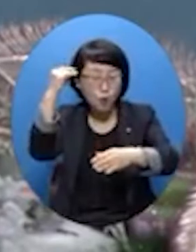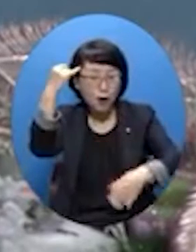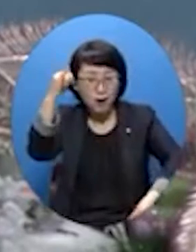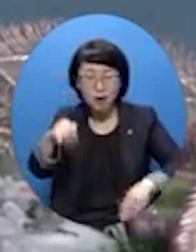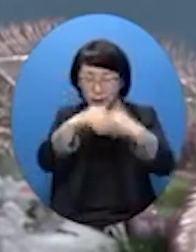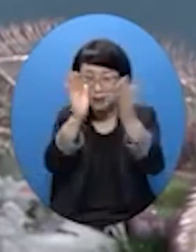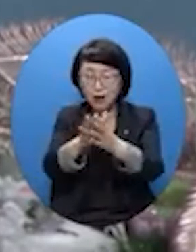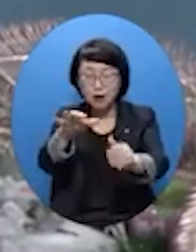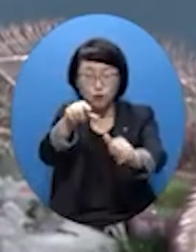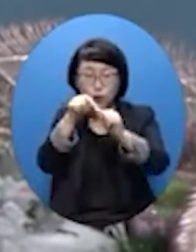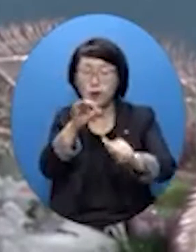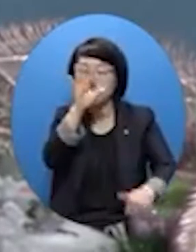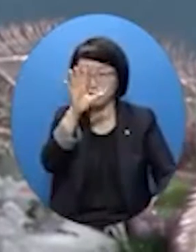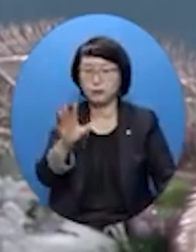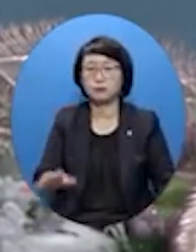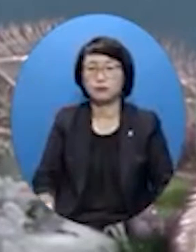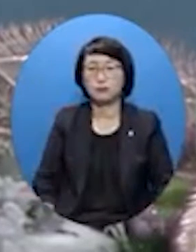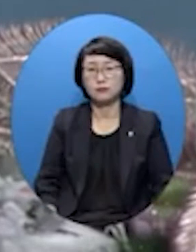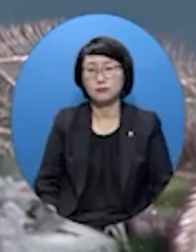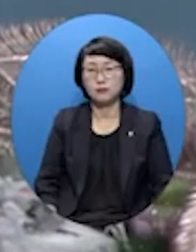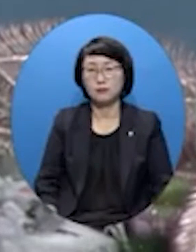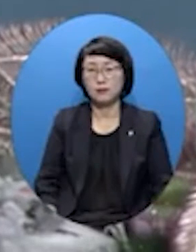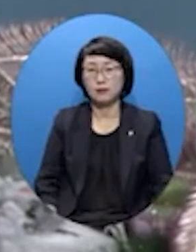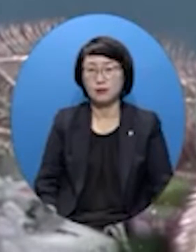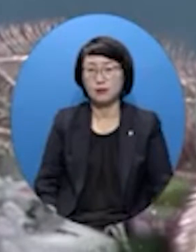우리를 구원해 주지 못합니다.